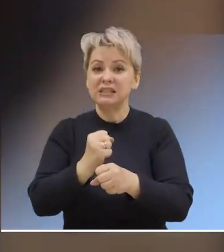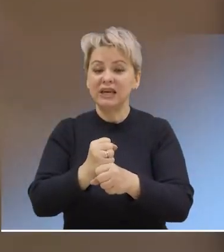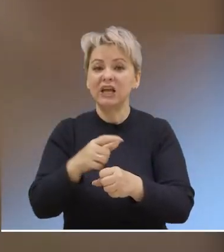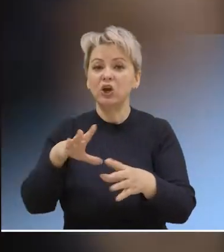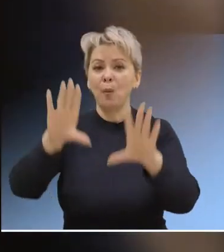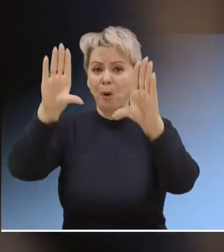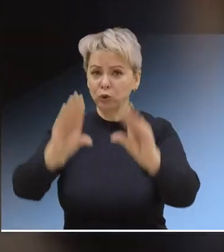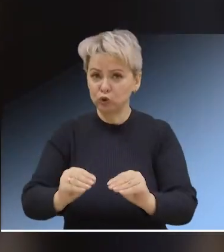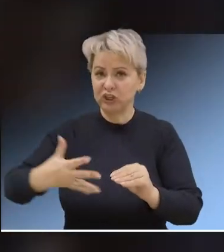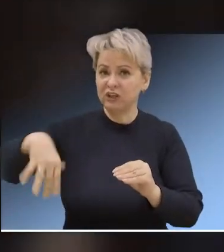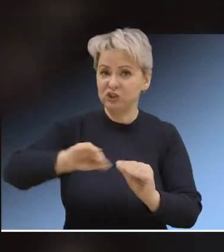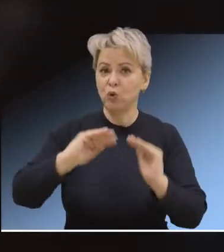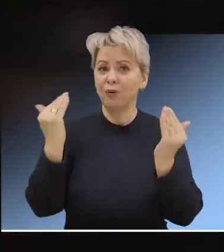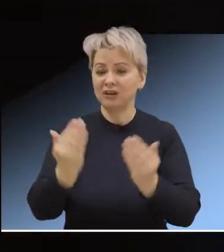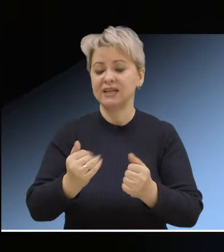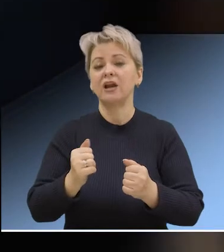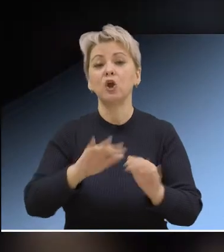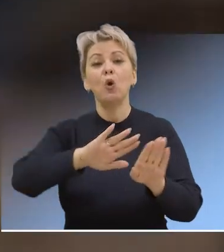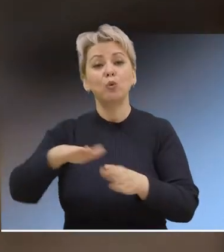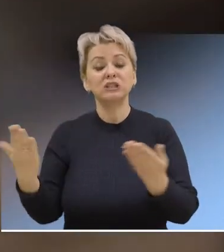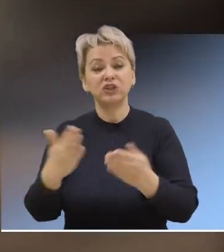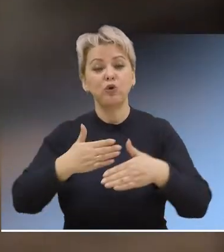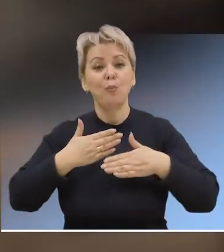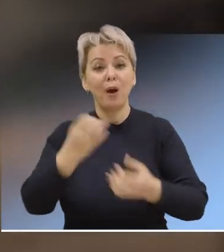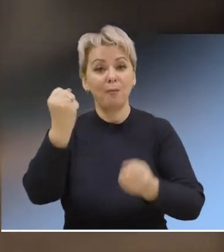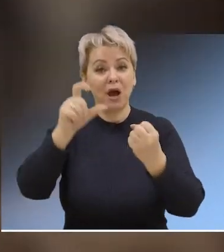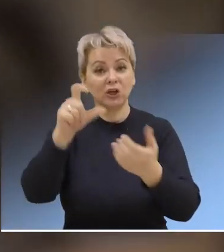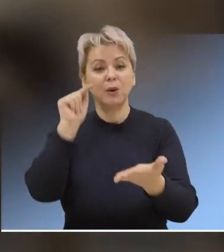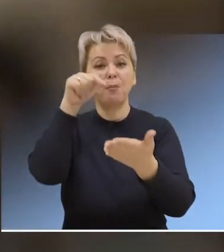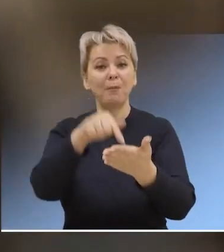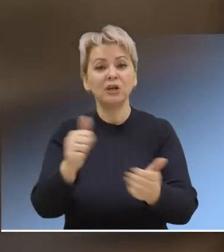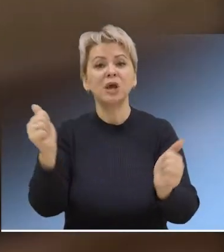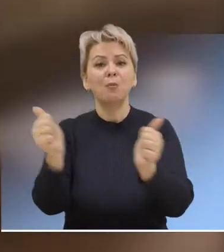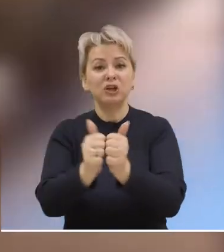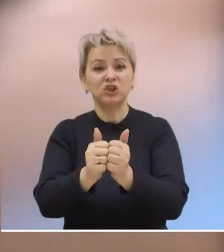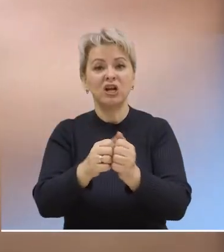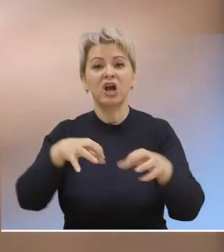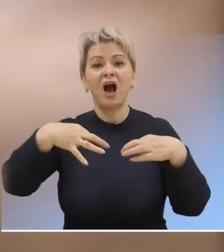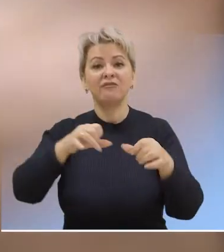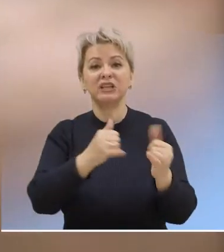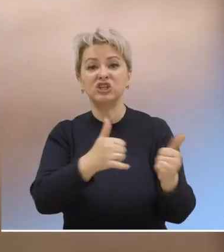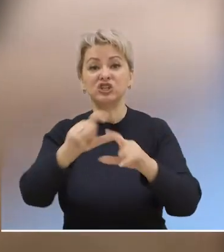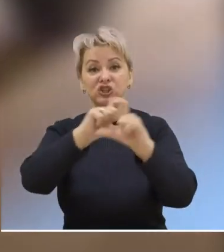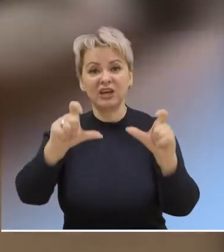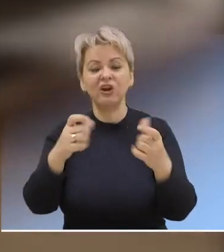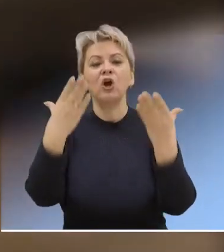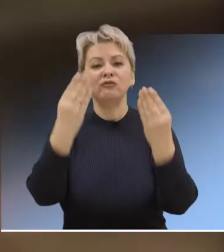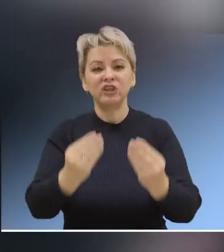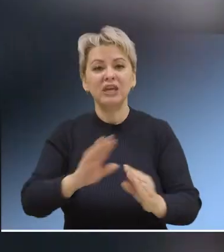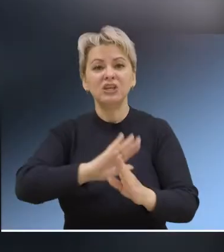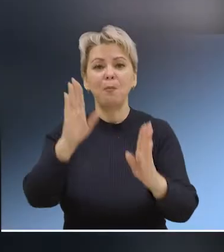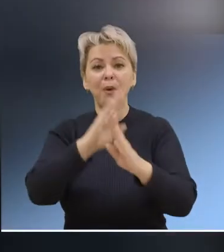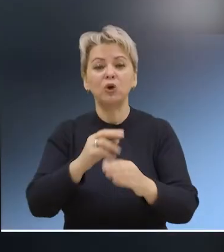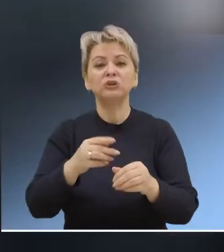своими огнетушителями и локализовали возгорание, после чего помогли водителю добраться до ближайшего автосервиса. Также в дни ненастья